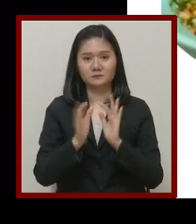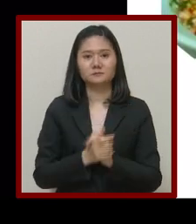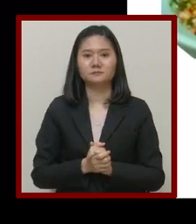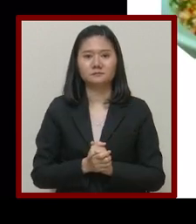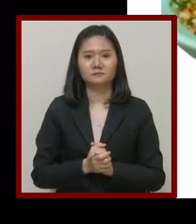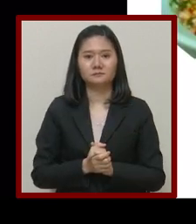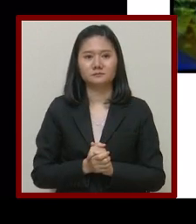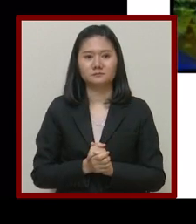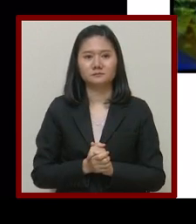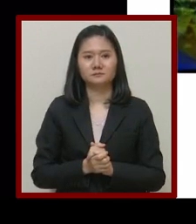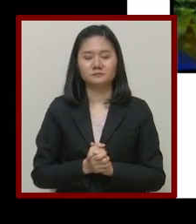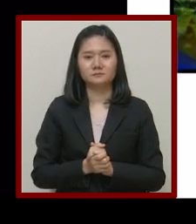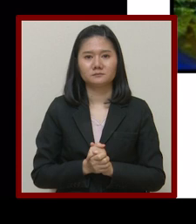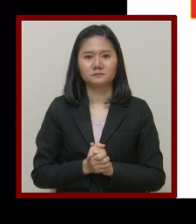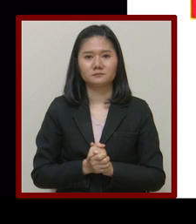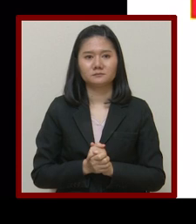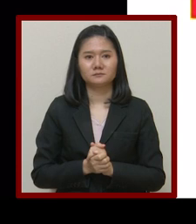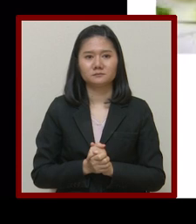ะ